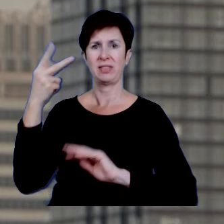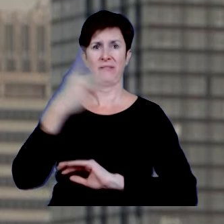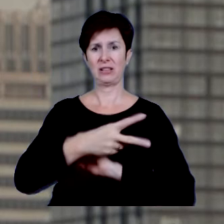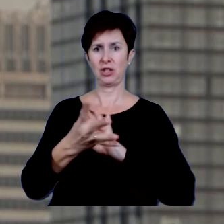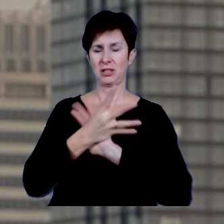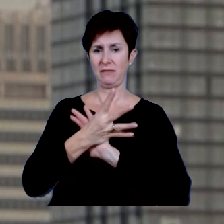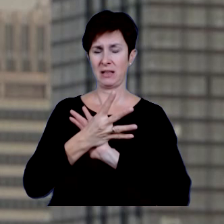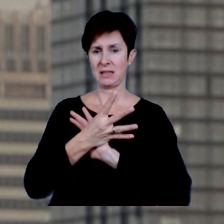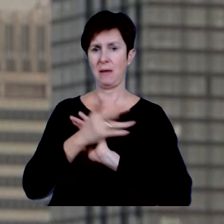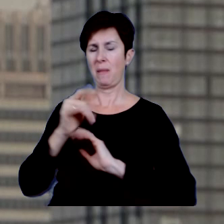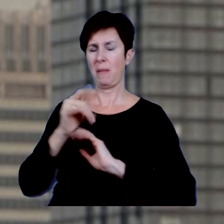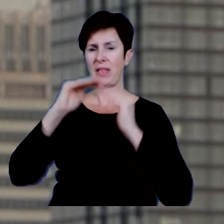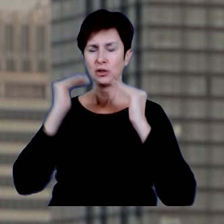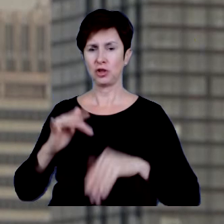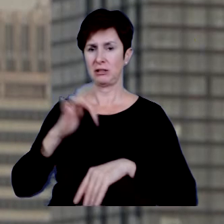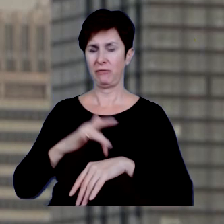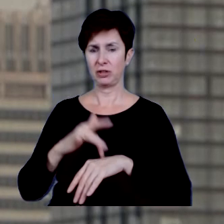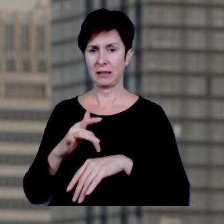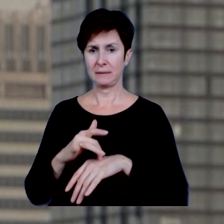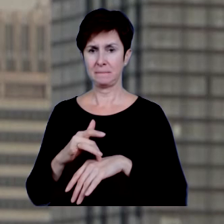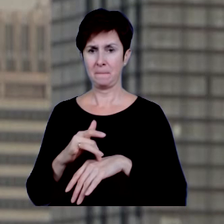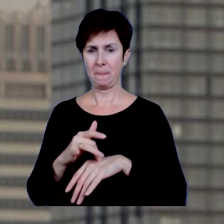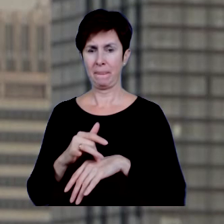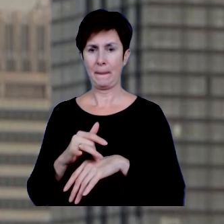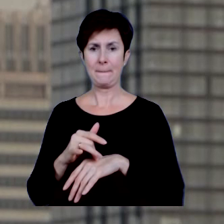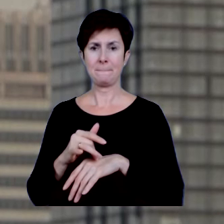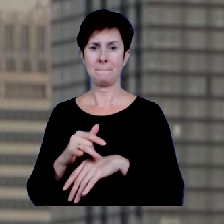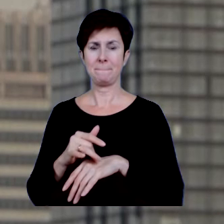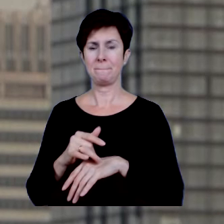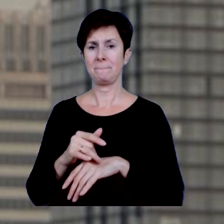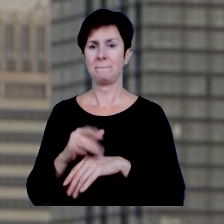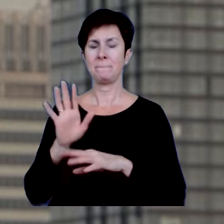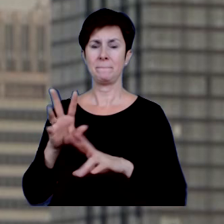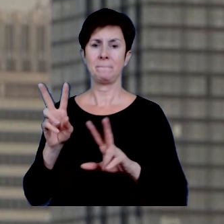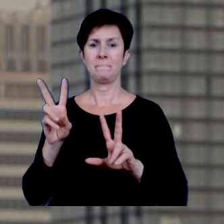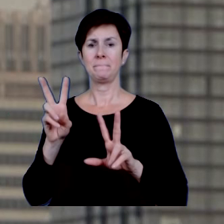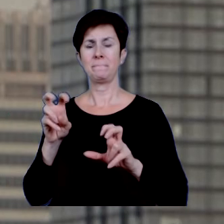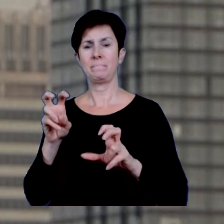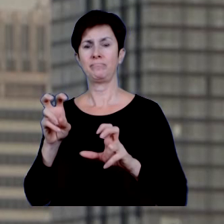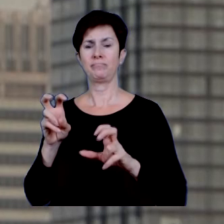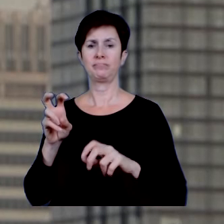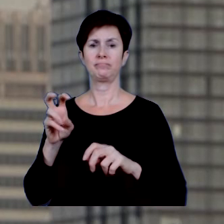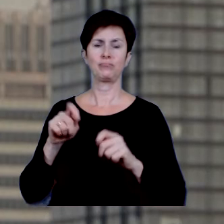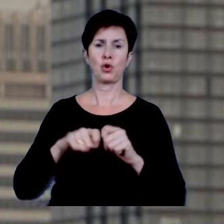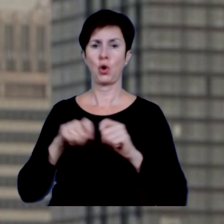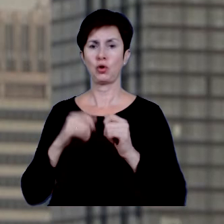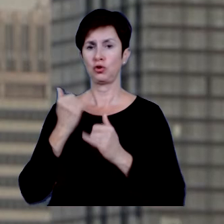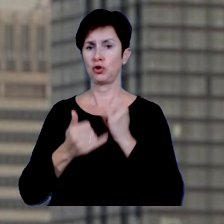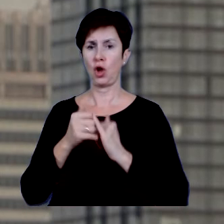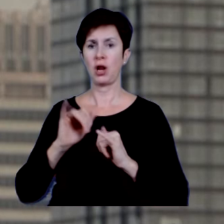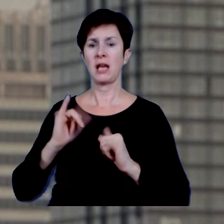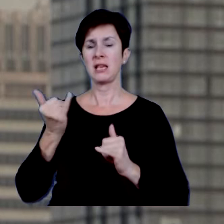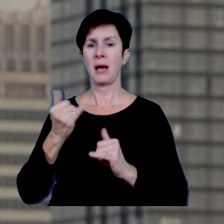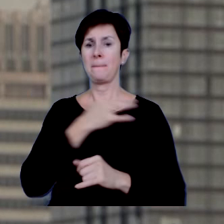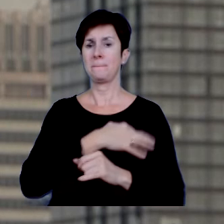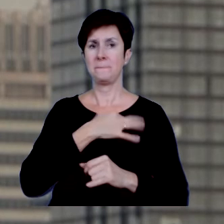najniższy wynik zanotowała, ma tak zwany pakiet kontrolny. Czyli gdyby którakolwiek siła polityczna wyszła z